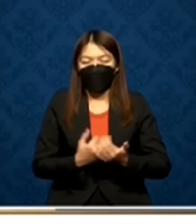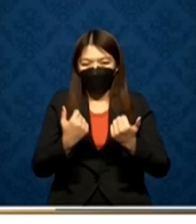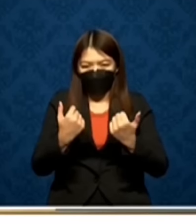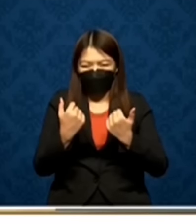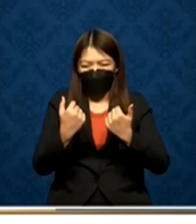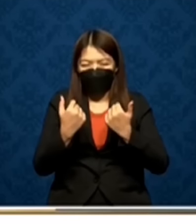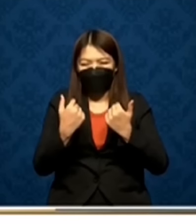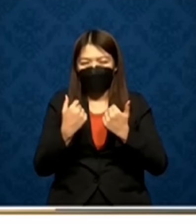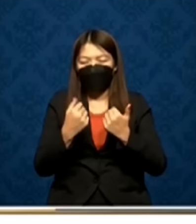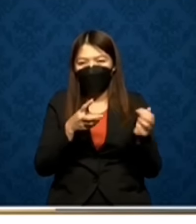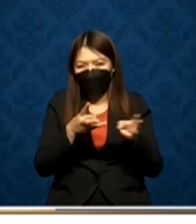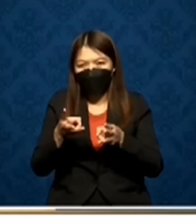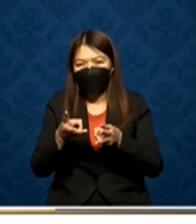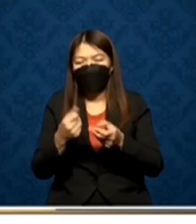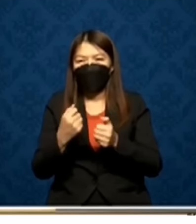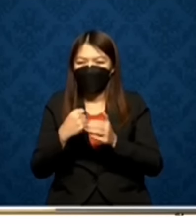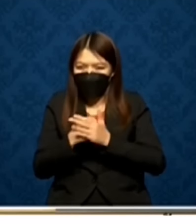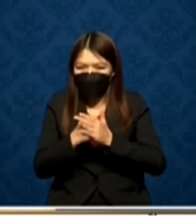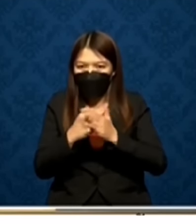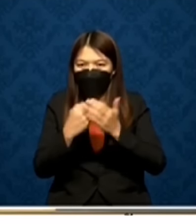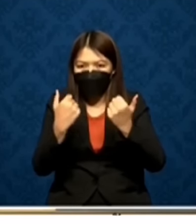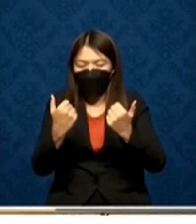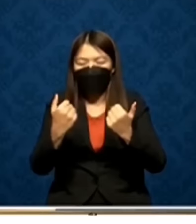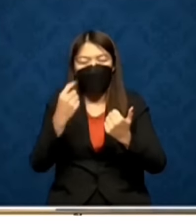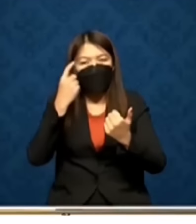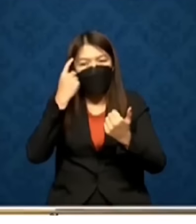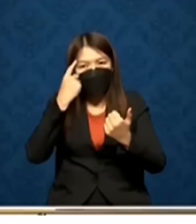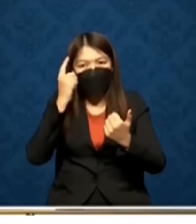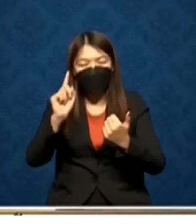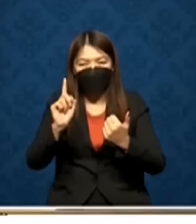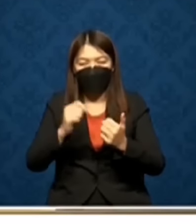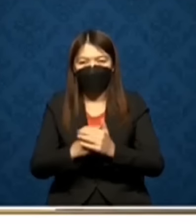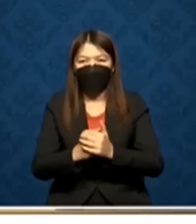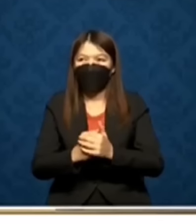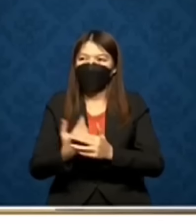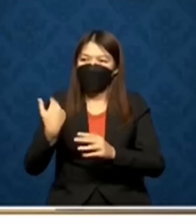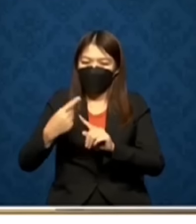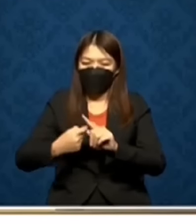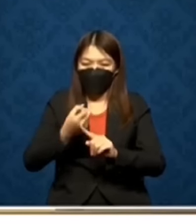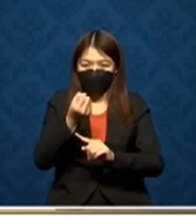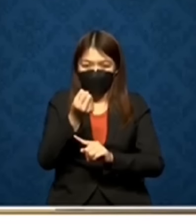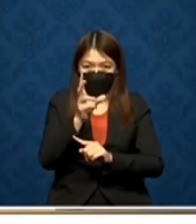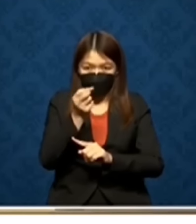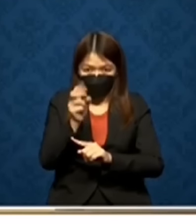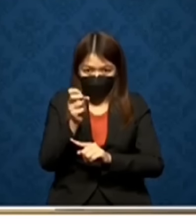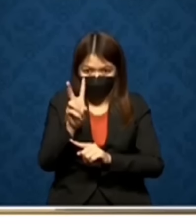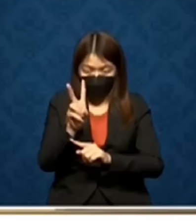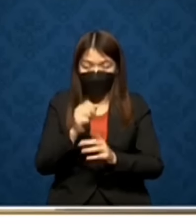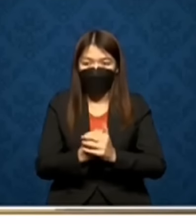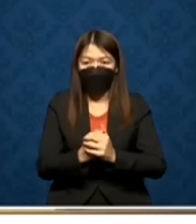ที่ปลายอุโมงค์วันดีคืนดีท่านประธานที่เคารพเมื่อปลายเดือนธันวาคม